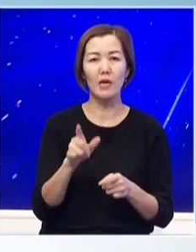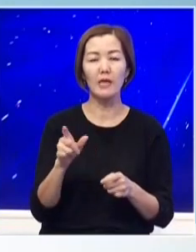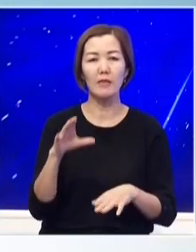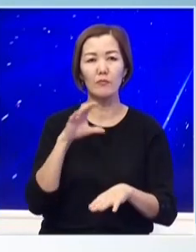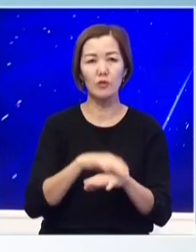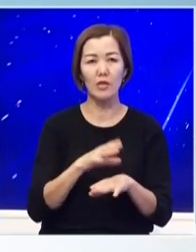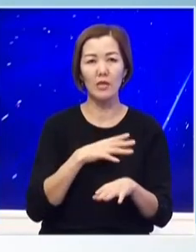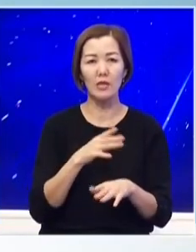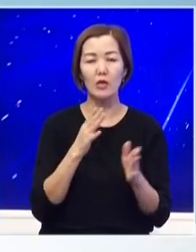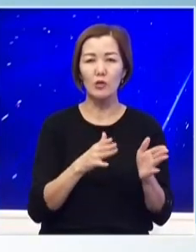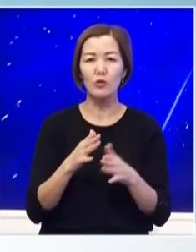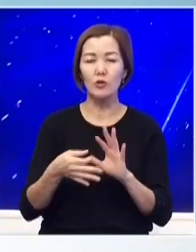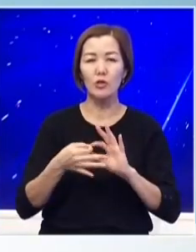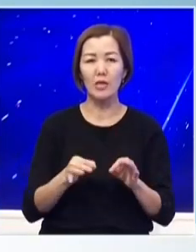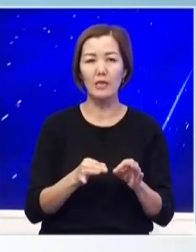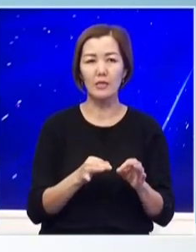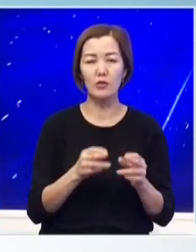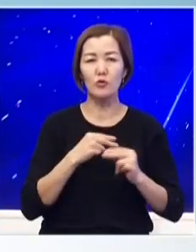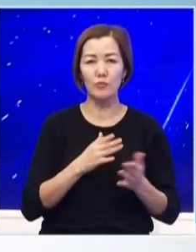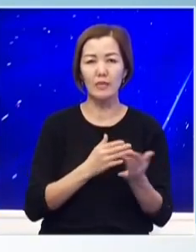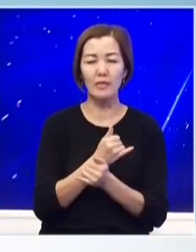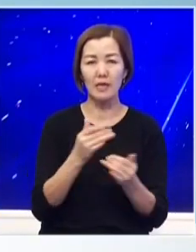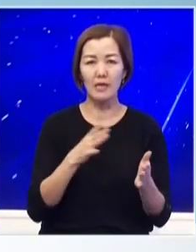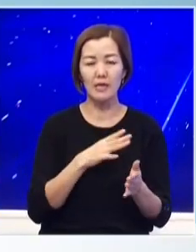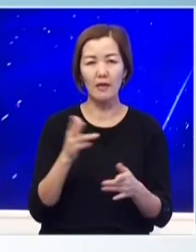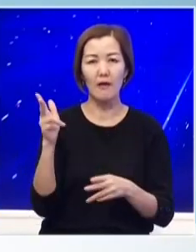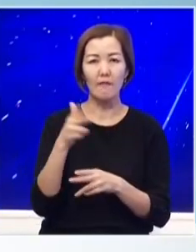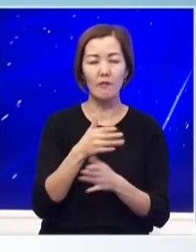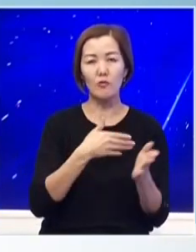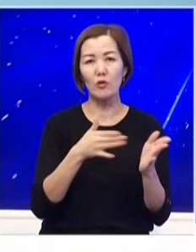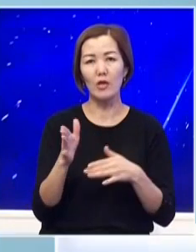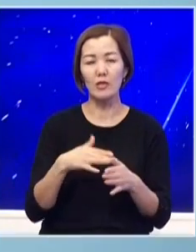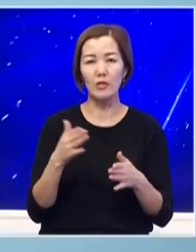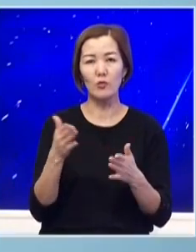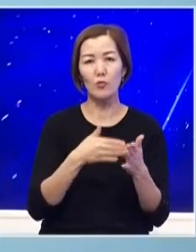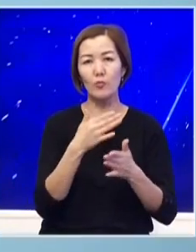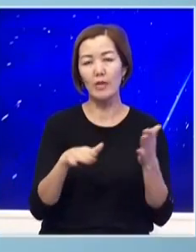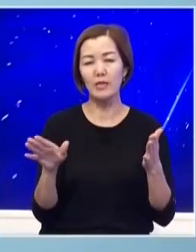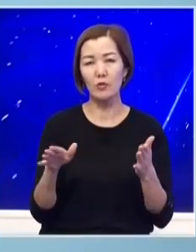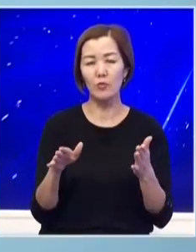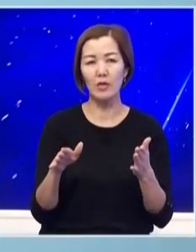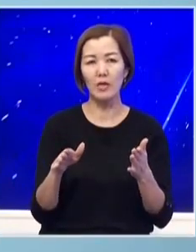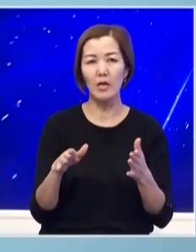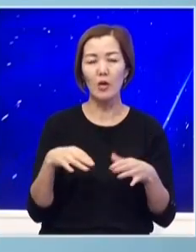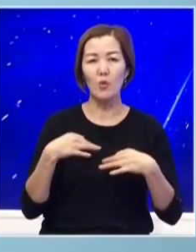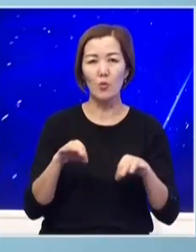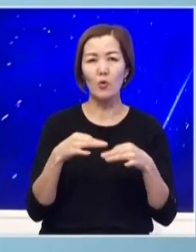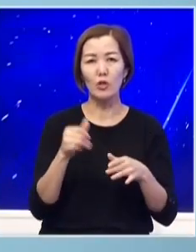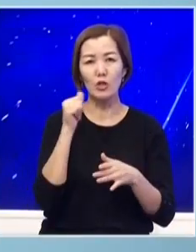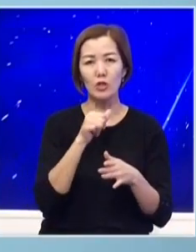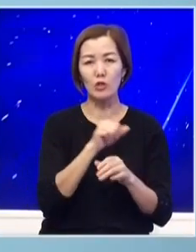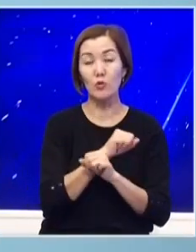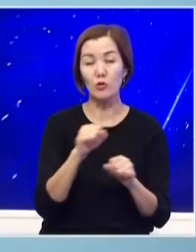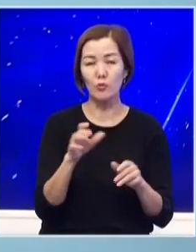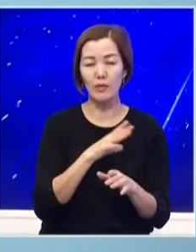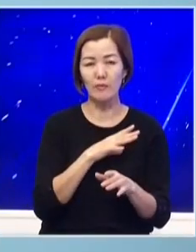ұсталған. Жүйе нақты уақыт режимінде жұмыс жасайды. Сонымен қатар видеоларды жоюға, өшіруге және көлік келе жатқан аумақты жасыруға жол